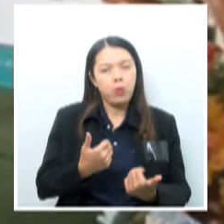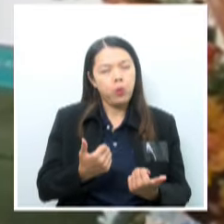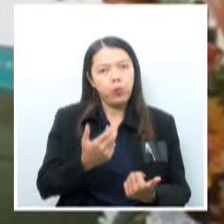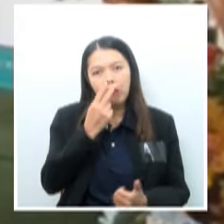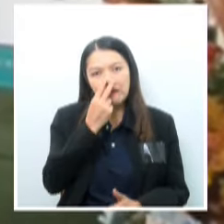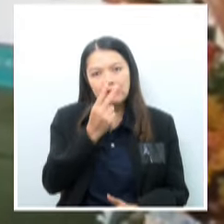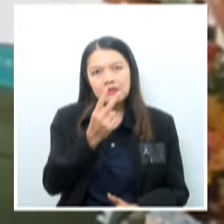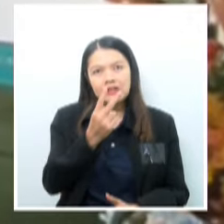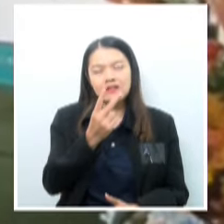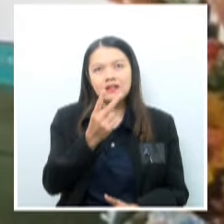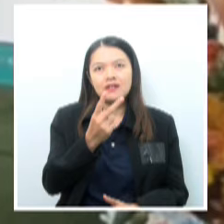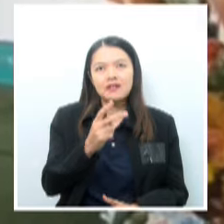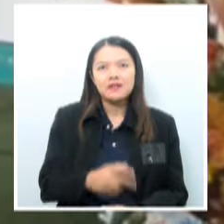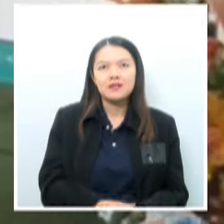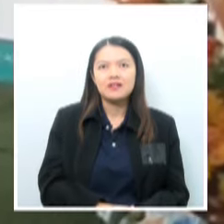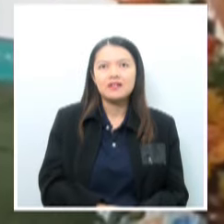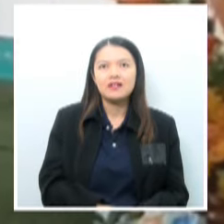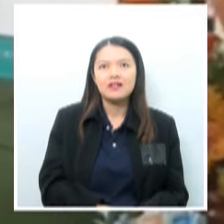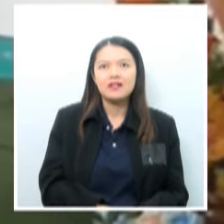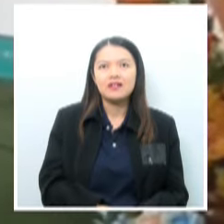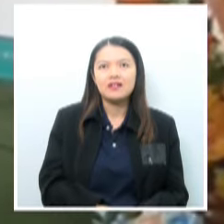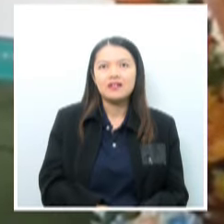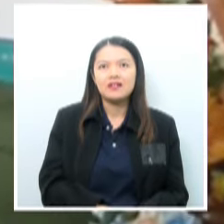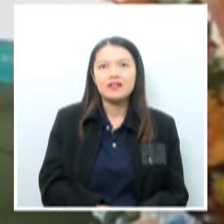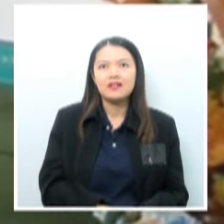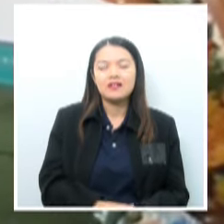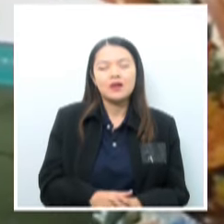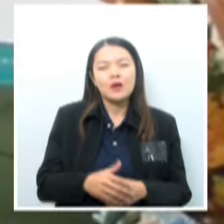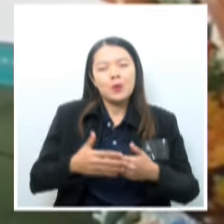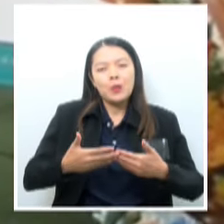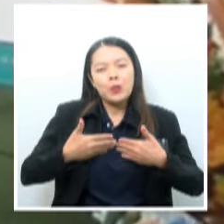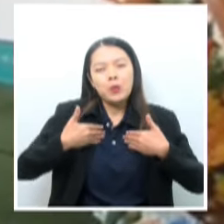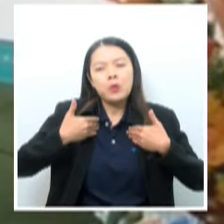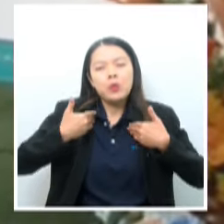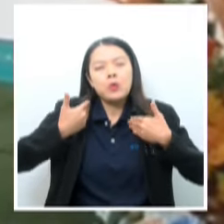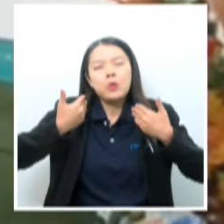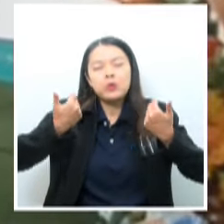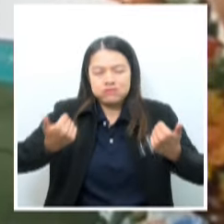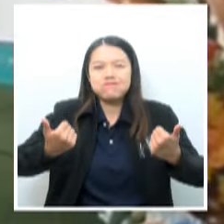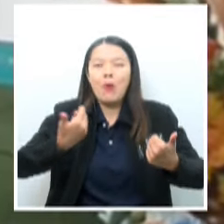สุขาดีมีความสุข